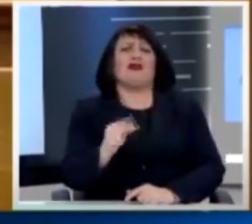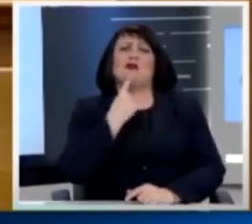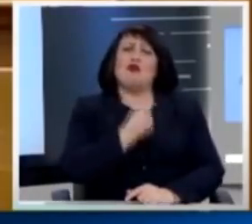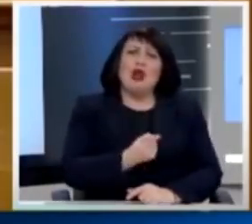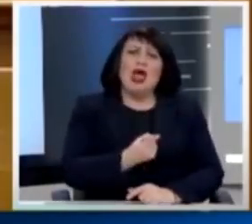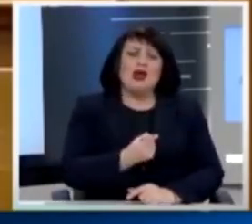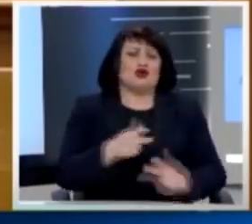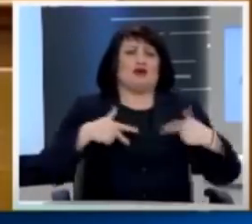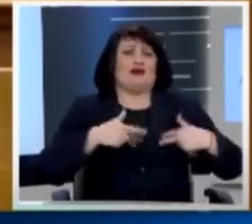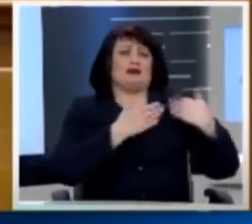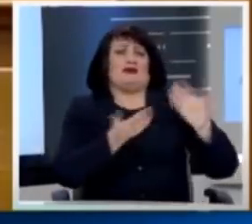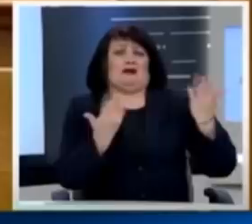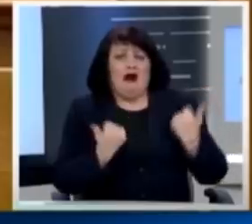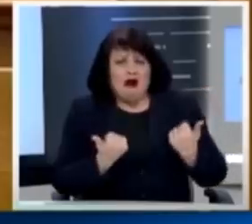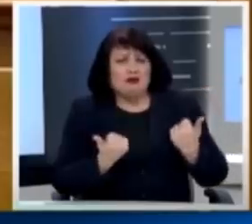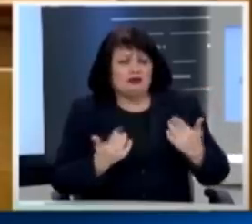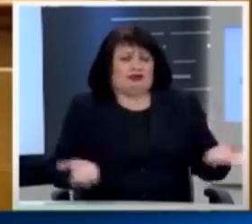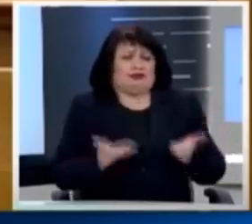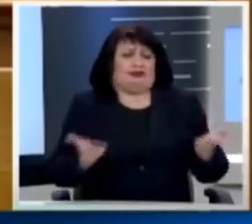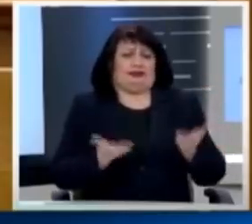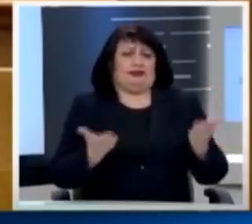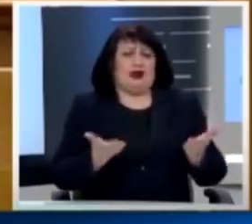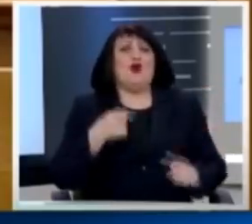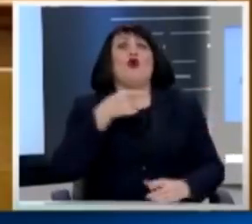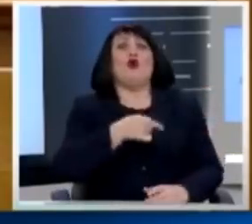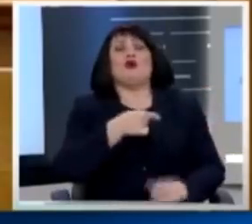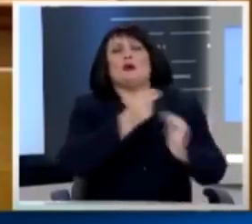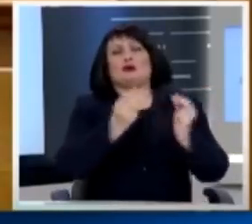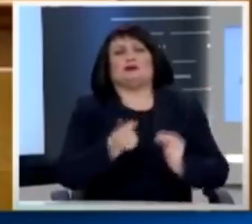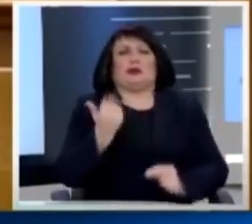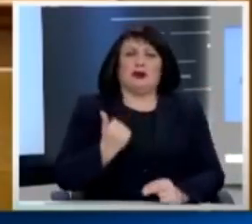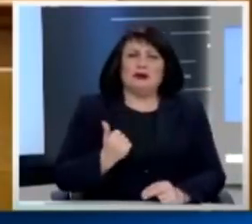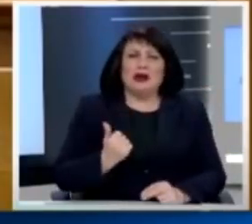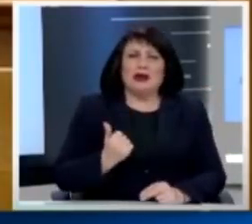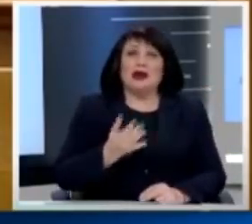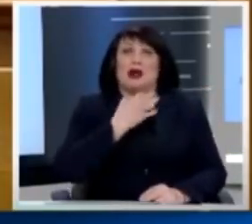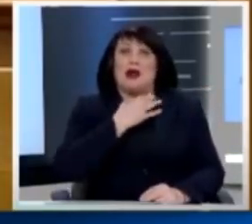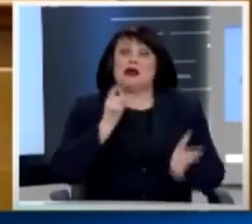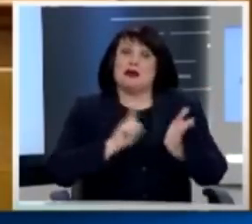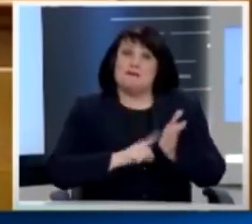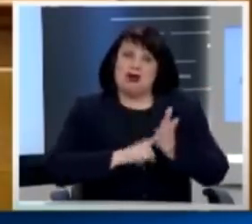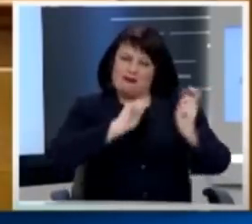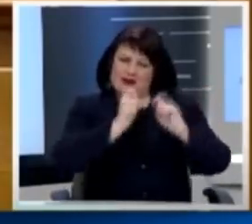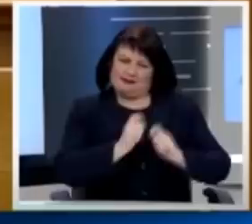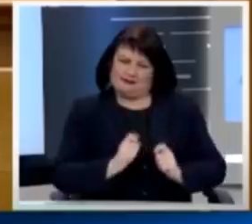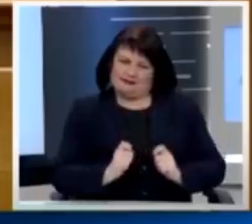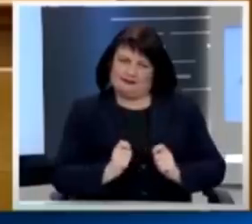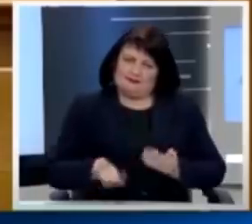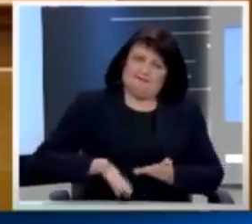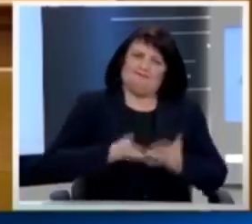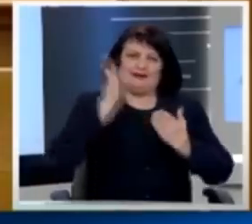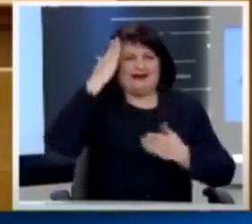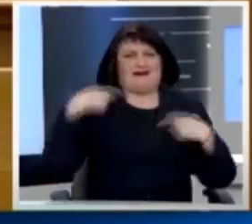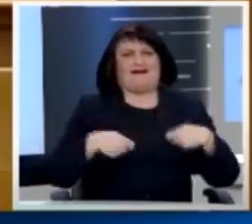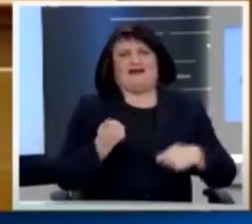για ανεύθυνη κυβέρνηση, που τάχα δεν προωθεί αποτελεσματικά τις αναγκαίες αναδιαρθρώσεις υπέρ του